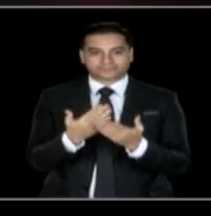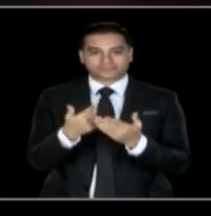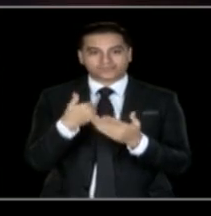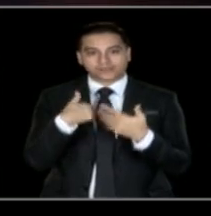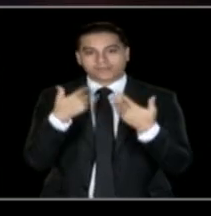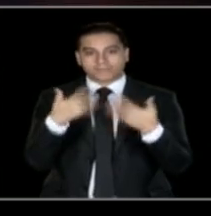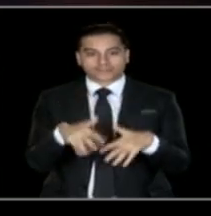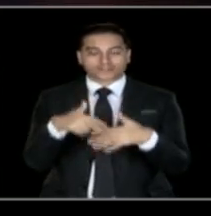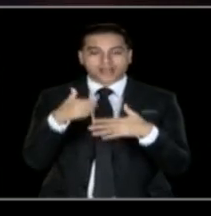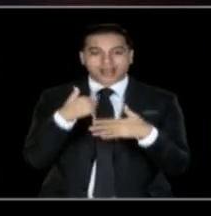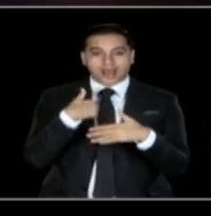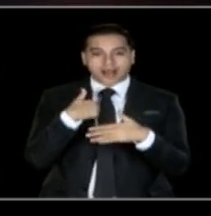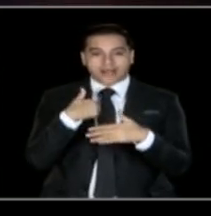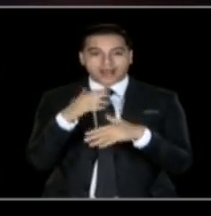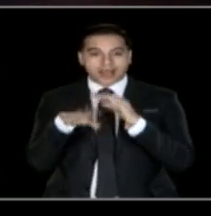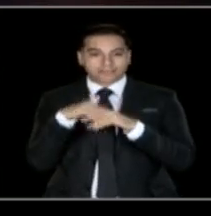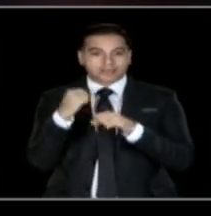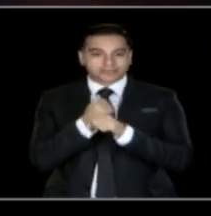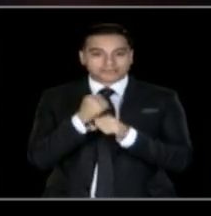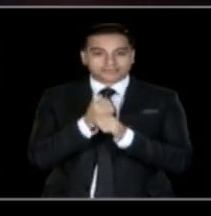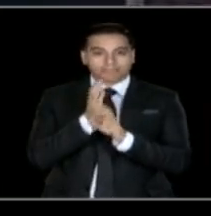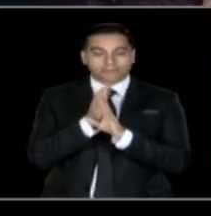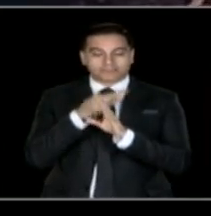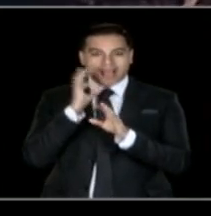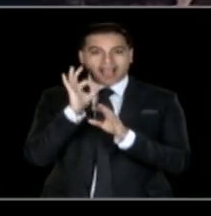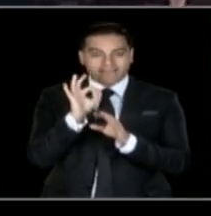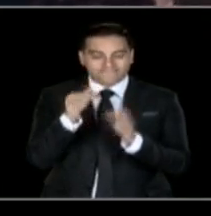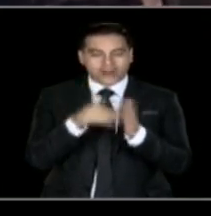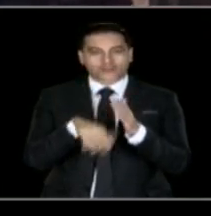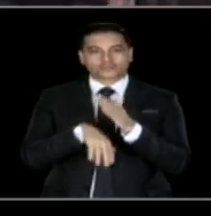ان انا اجيب الممثل، وده اللي اكد على فوزنا وتأهلنا للدور 16.